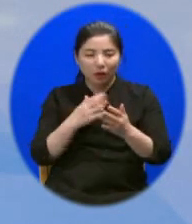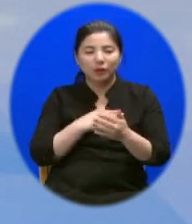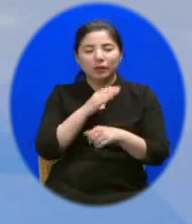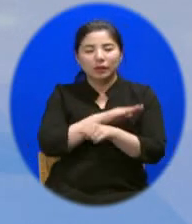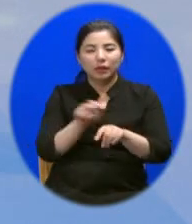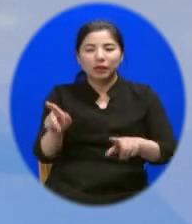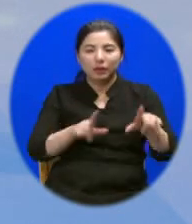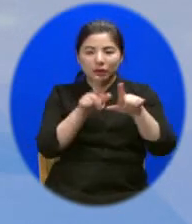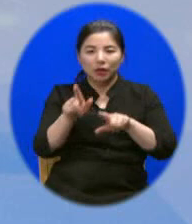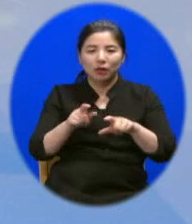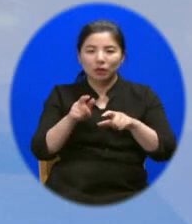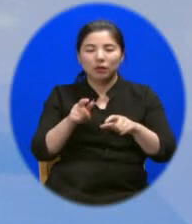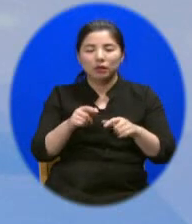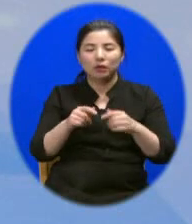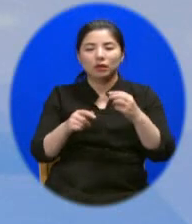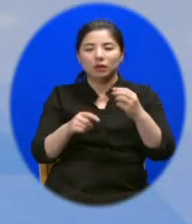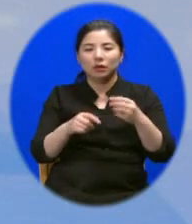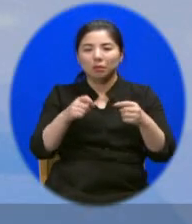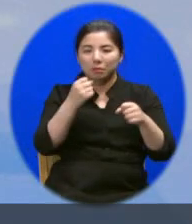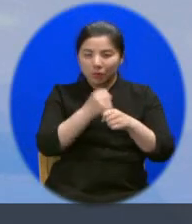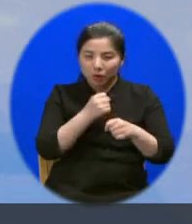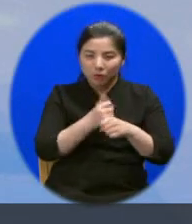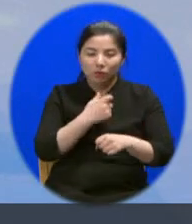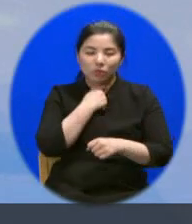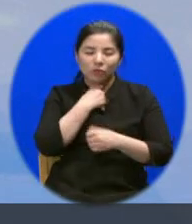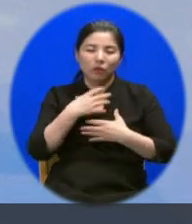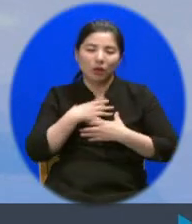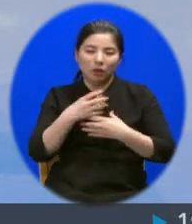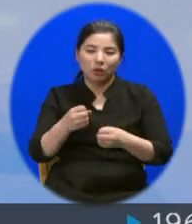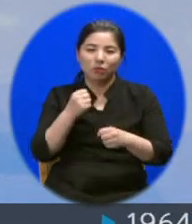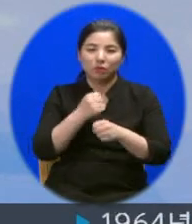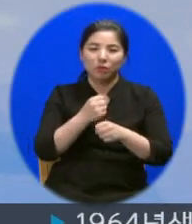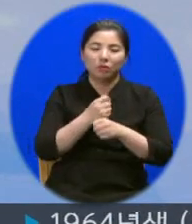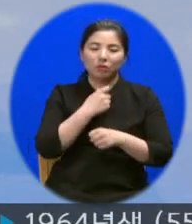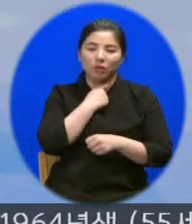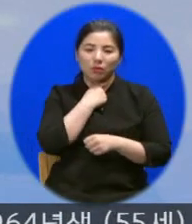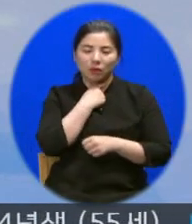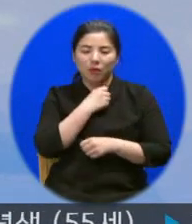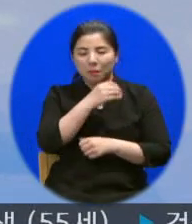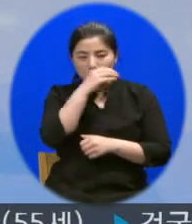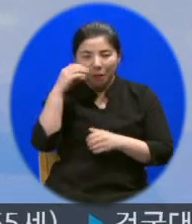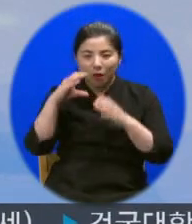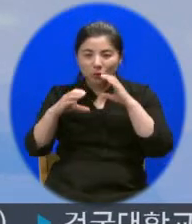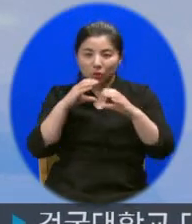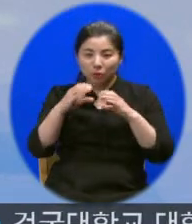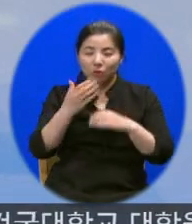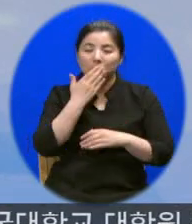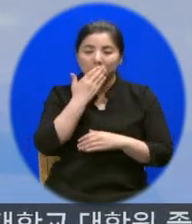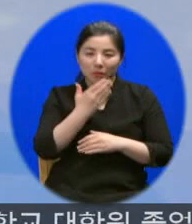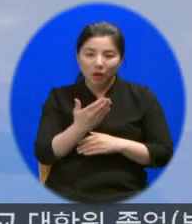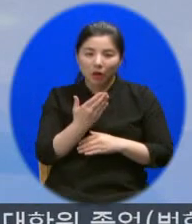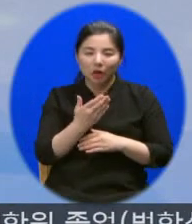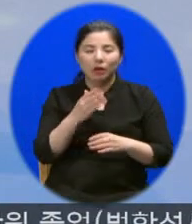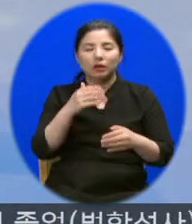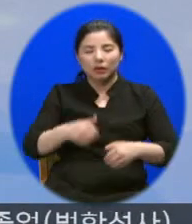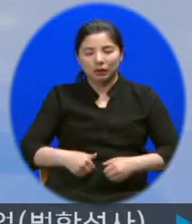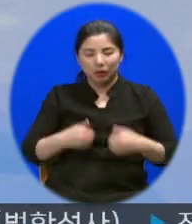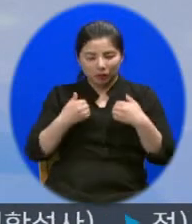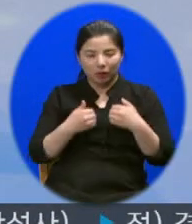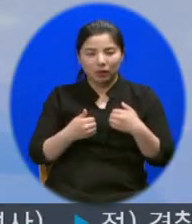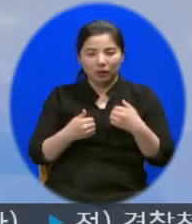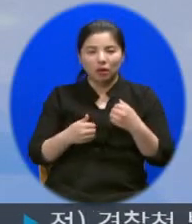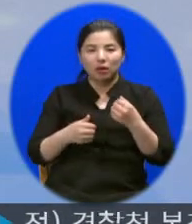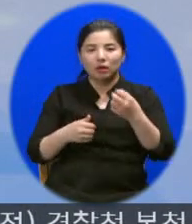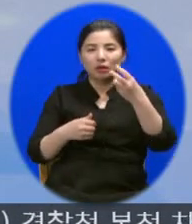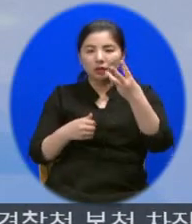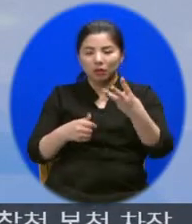문을 만들어야 되겠다 안전한 중부 3분을 만들어야 되겠다 정말 제대로 소통할 줄 아는 따뜻한 중 부상 문을 만들어야겠다는